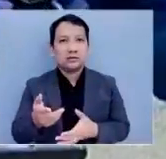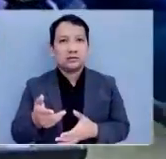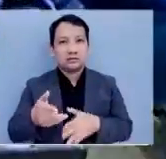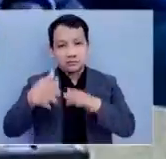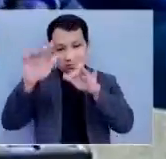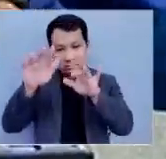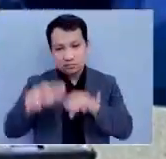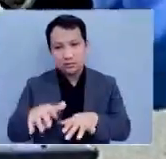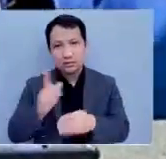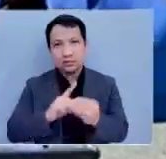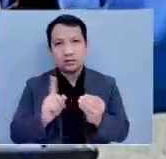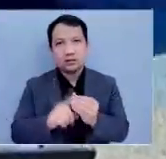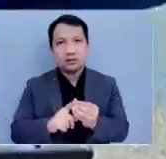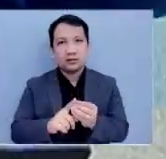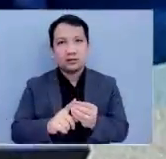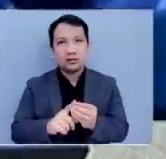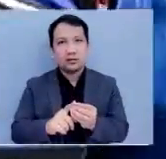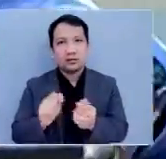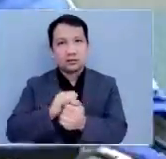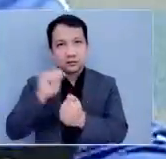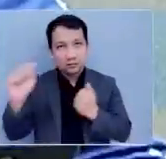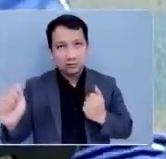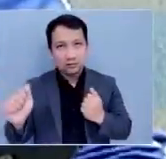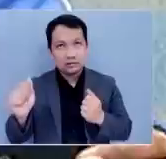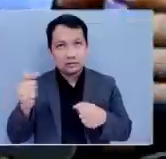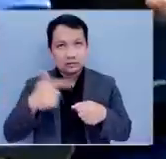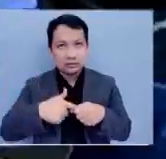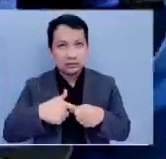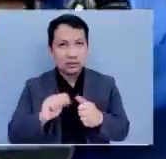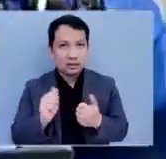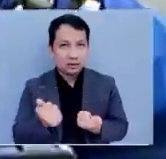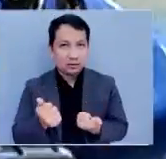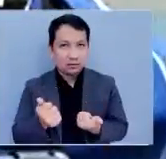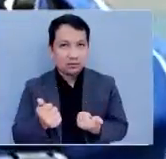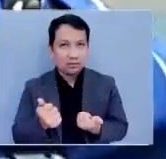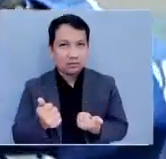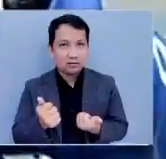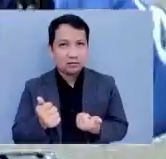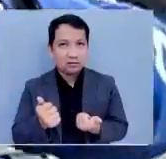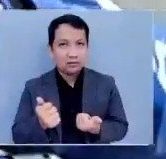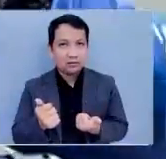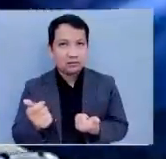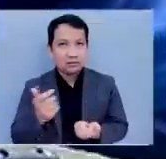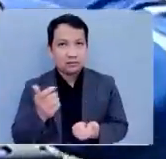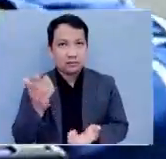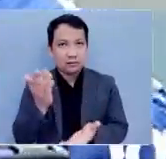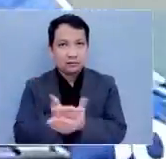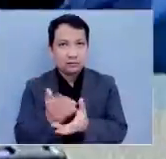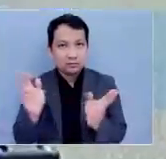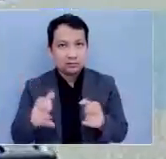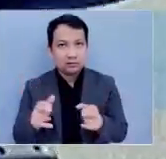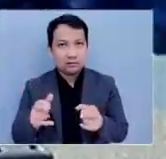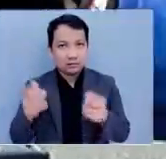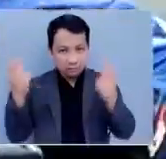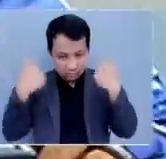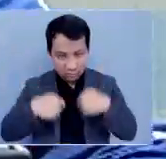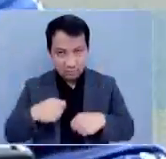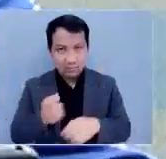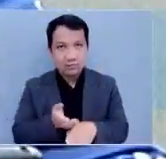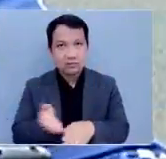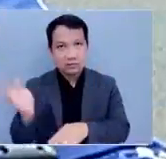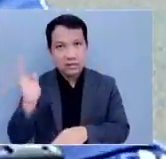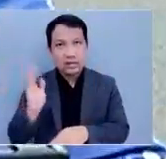ulan tapos malayo yung gasolinahan? Siyempre, pwede rin naman siguro kami tumigil saglit lang, mag-raincoat, sabay alis na